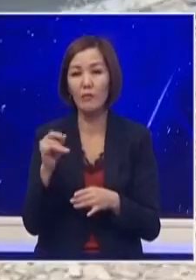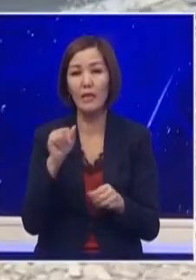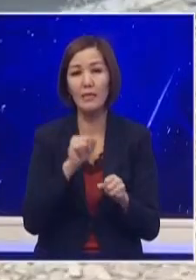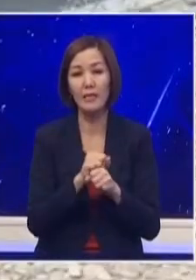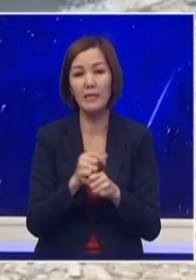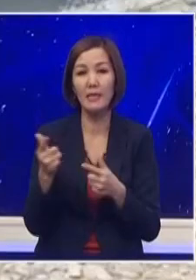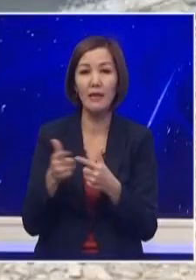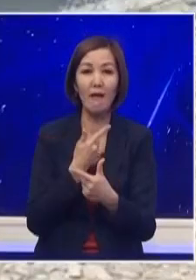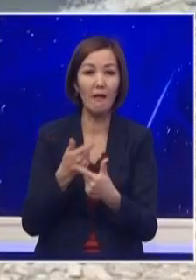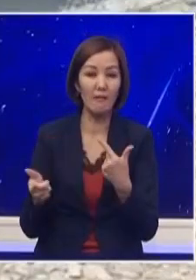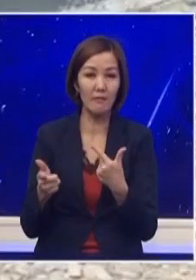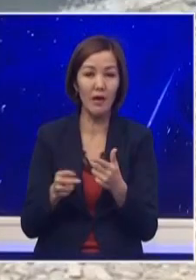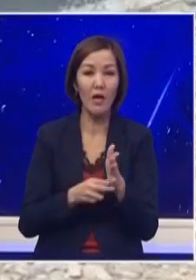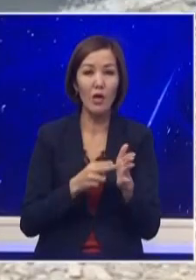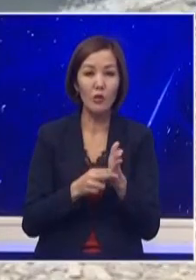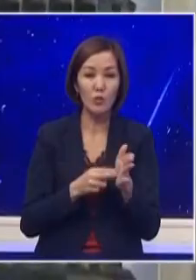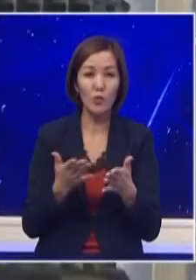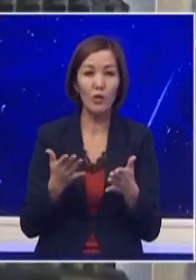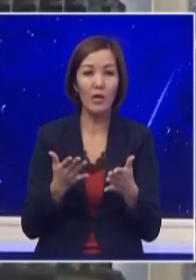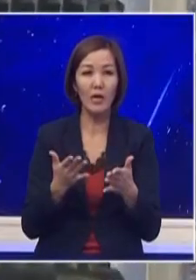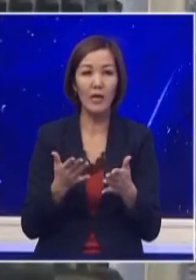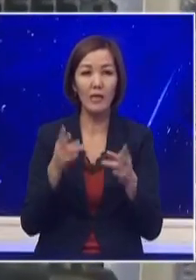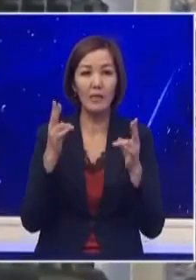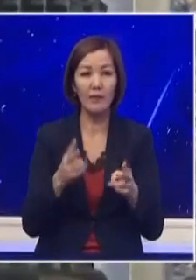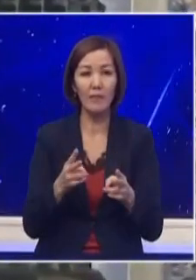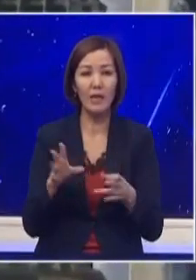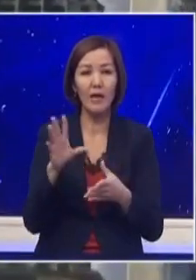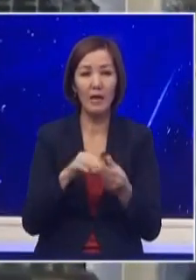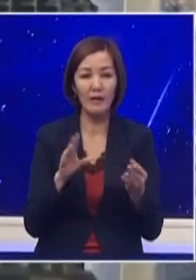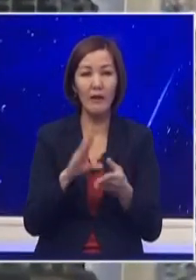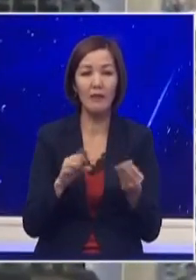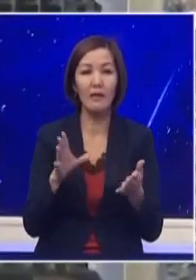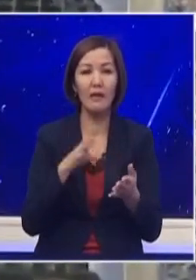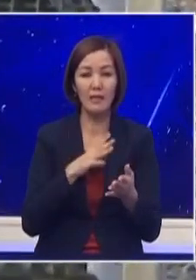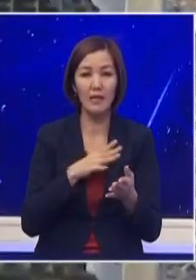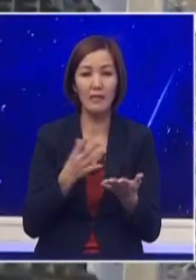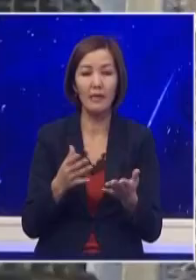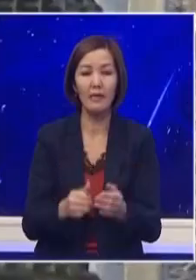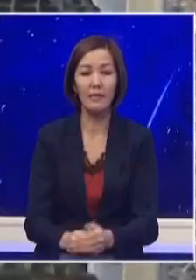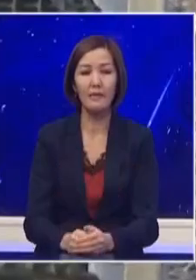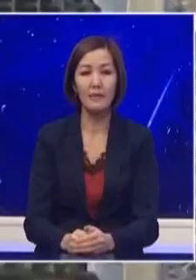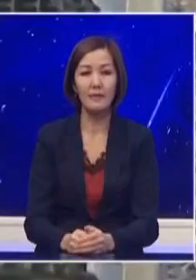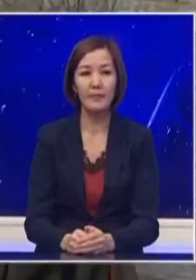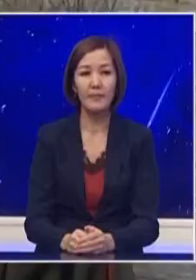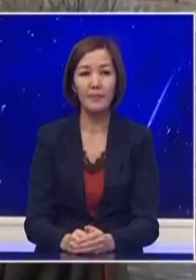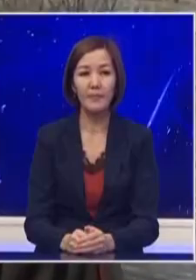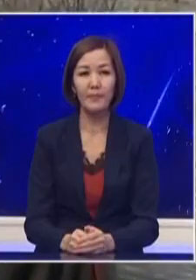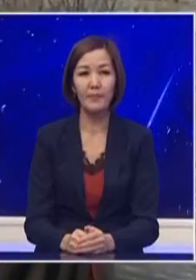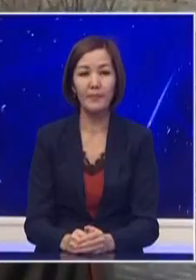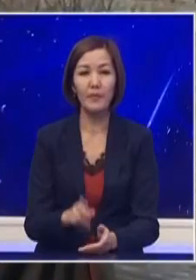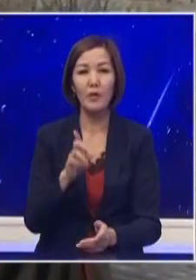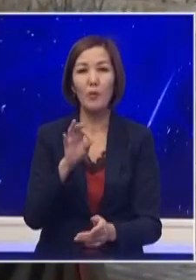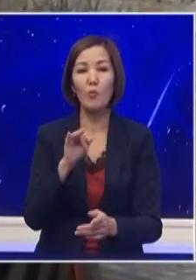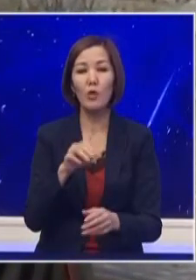станцияларының аралығында шойын дөңгелектің табанына тапталатындар азаймай тұр дейді қауіпсіздікке жауапты мамандар. Боралдай